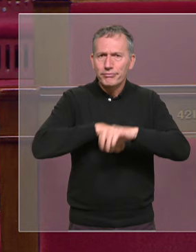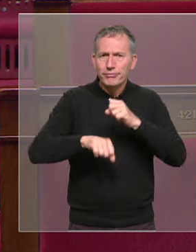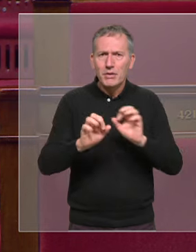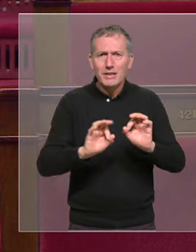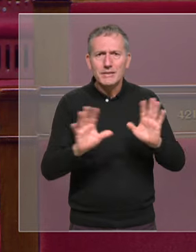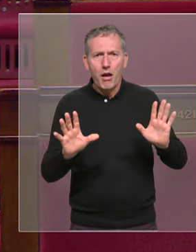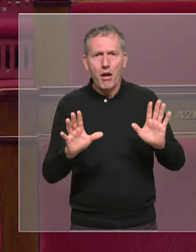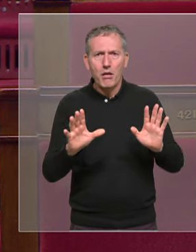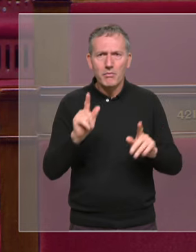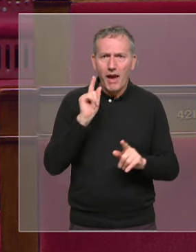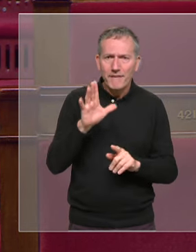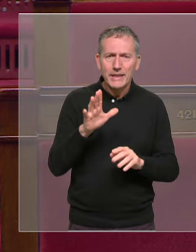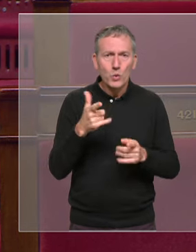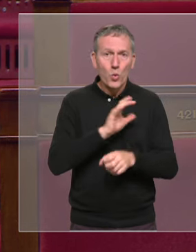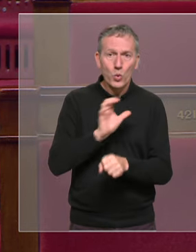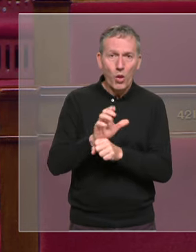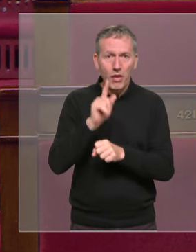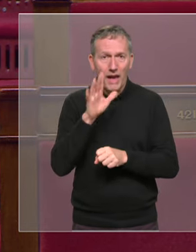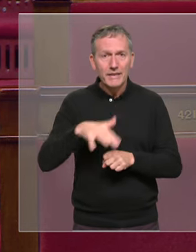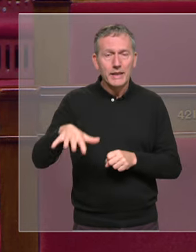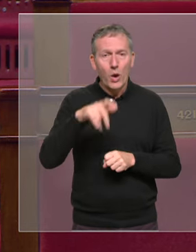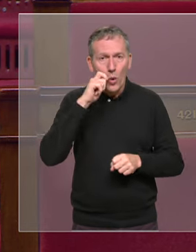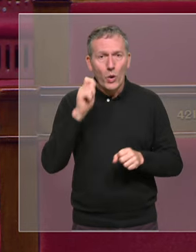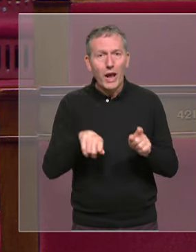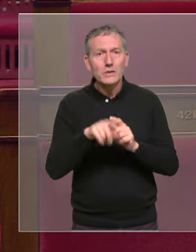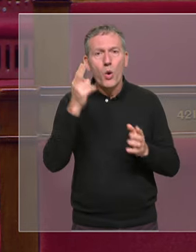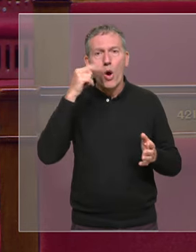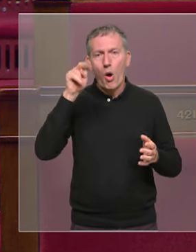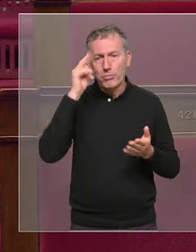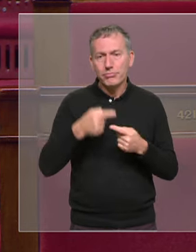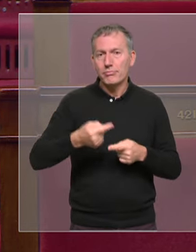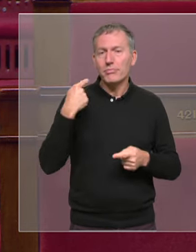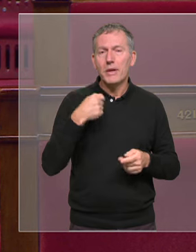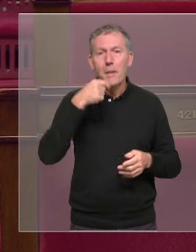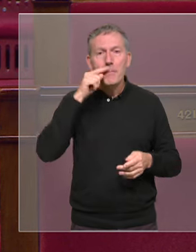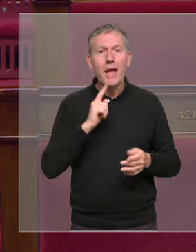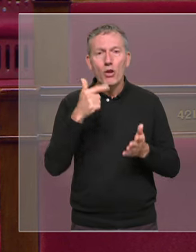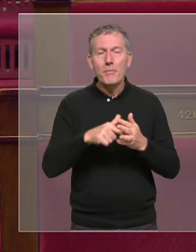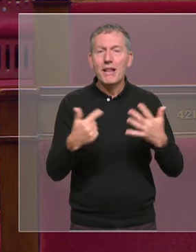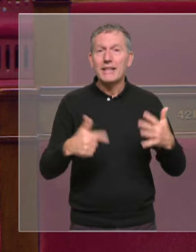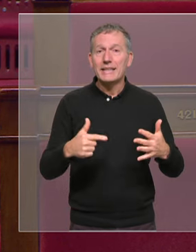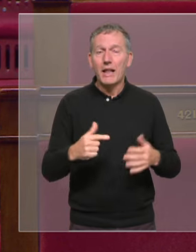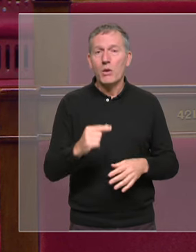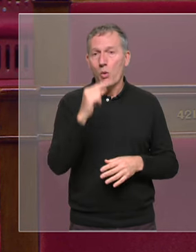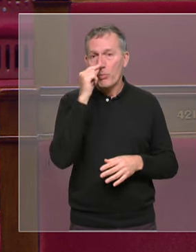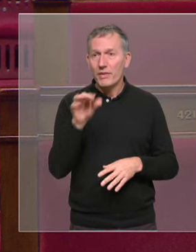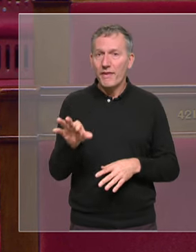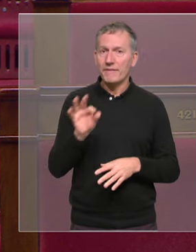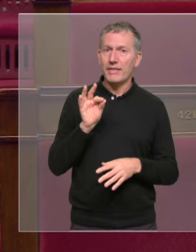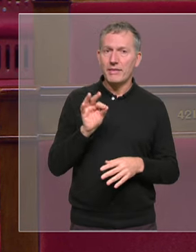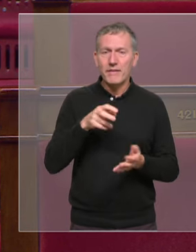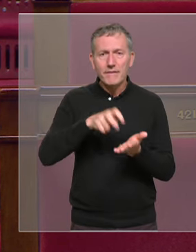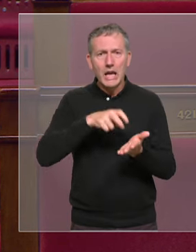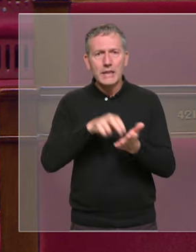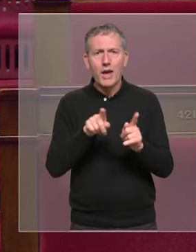ou contre l'avis des Ukrainiens et de nos alliés européens. En mai 2017, il invitait encore Poutine à Versailles, persuadé de